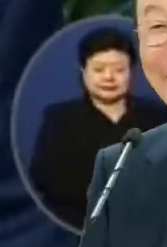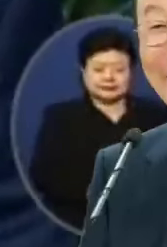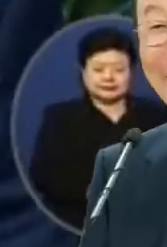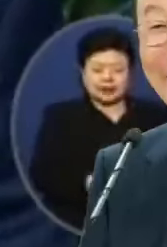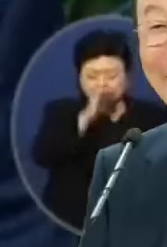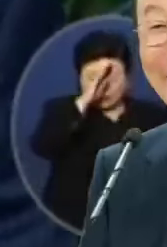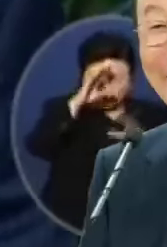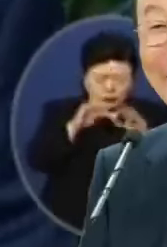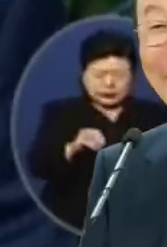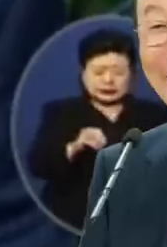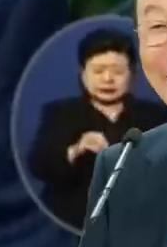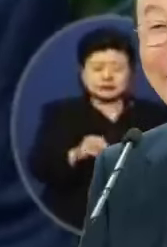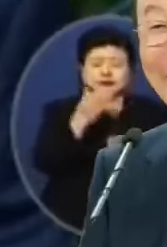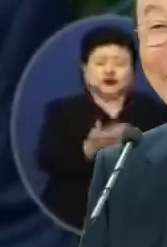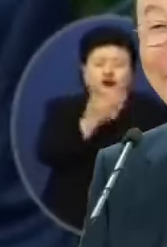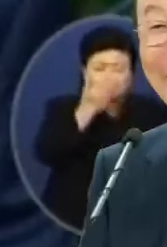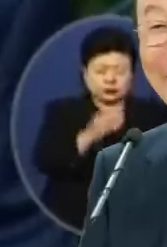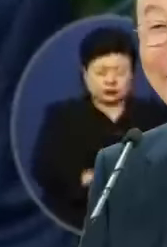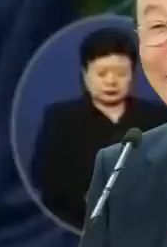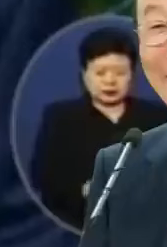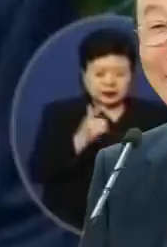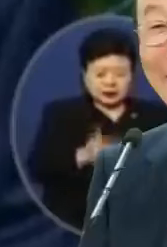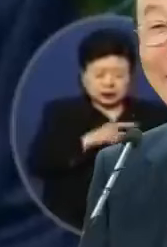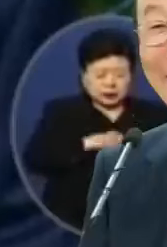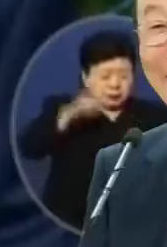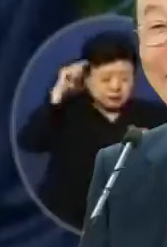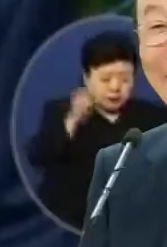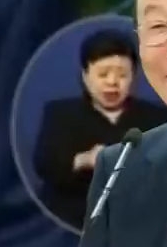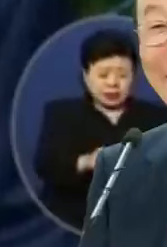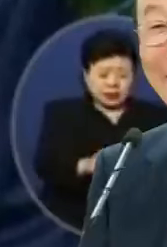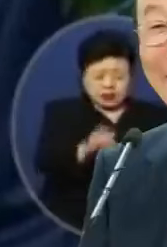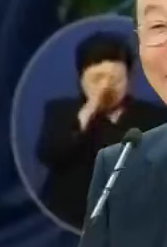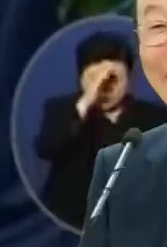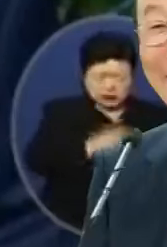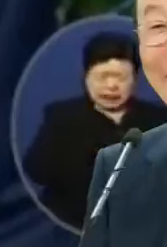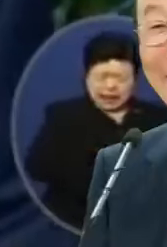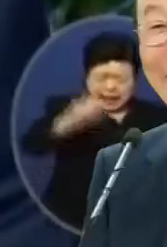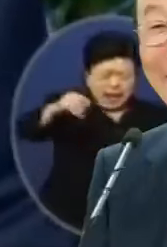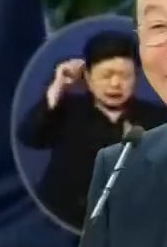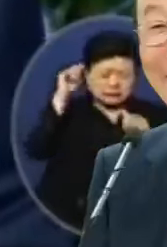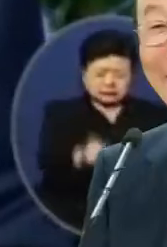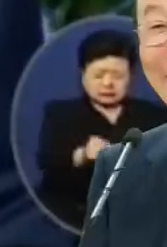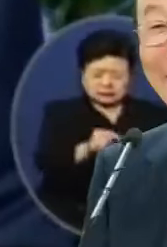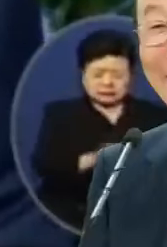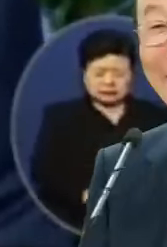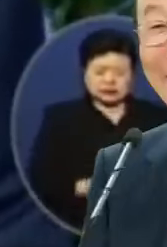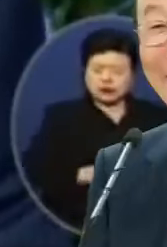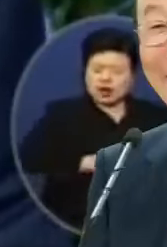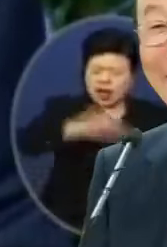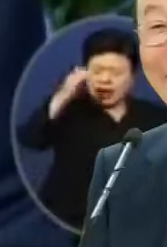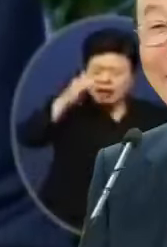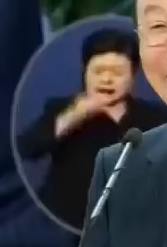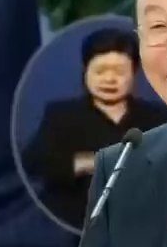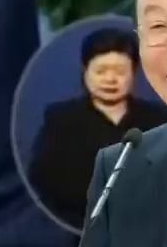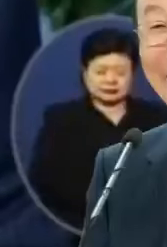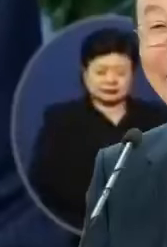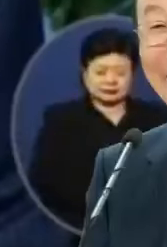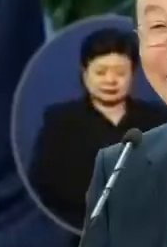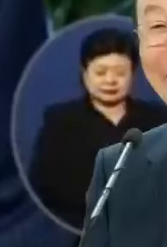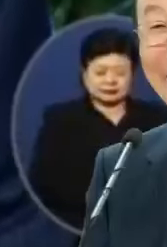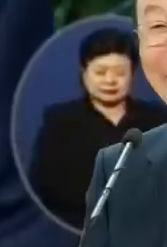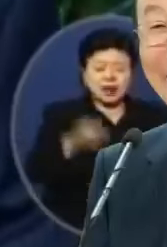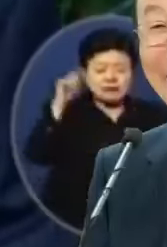병 고침 주시옵소서. 예수 이름으로 명하노니 질병은 떠나 갈지어다. 물러가라.